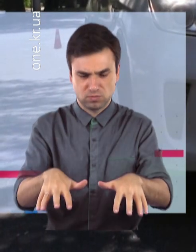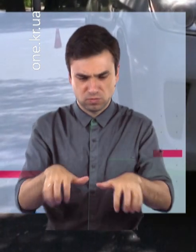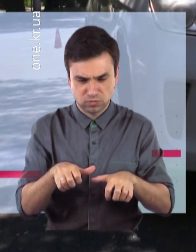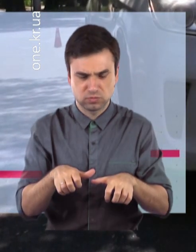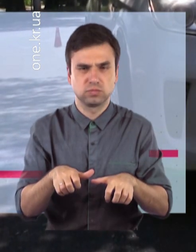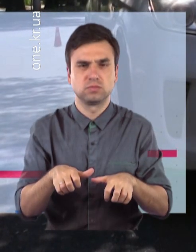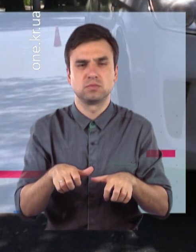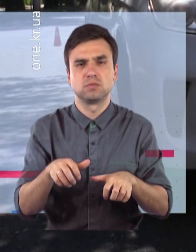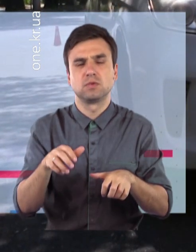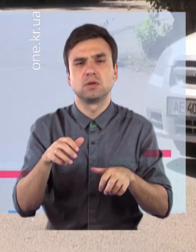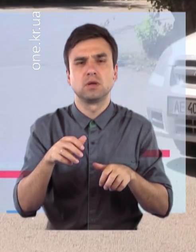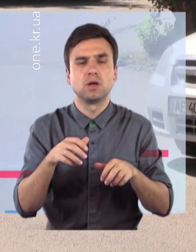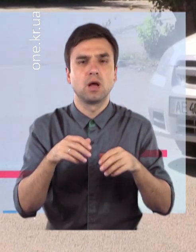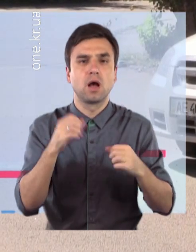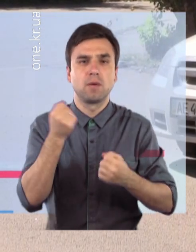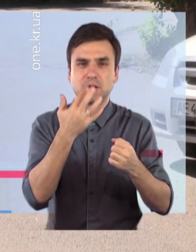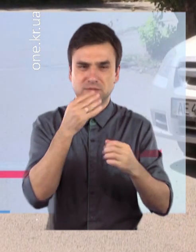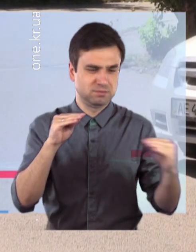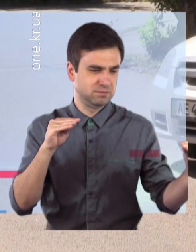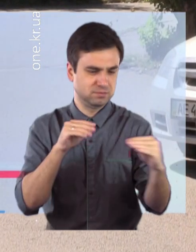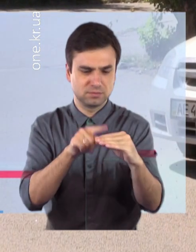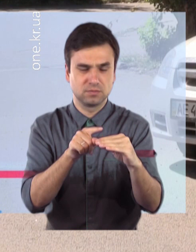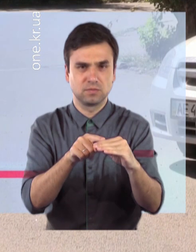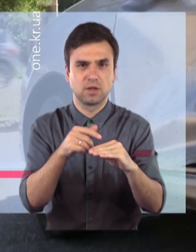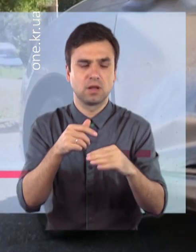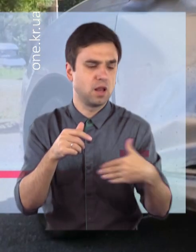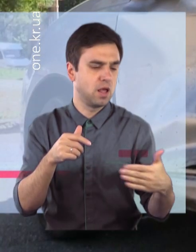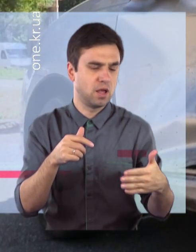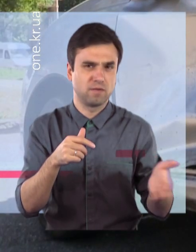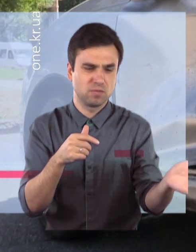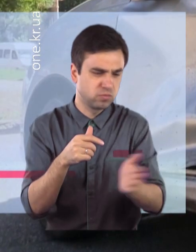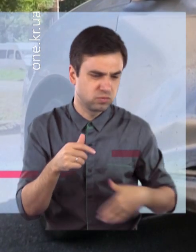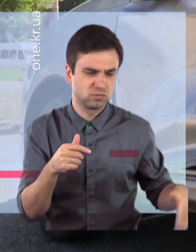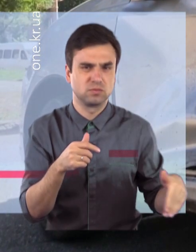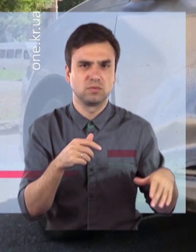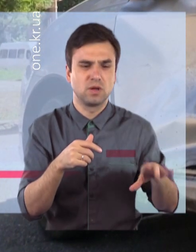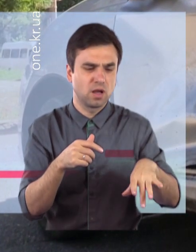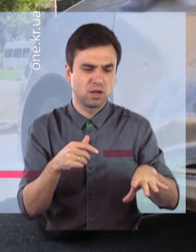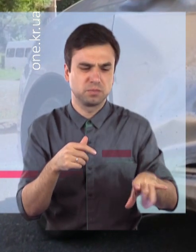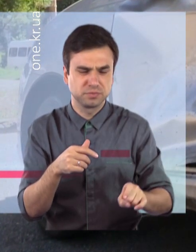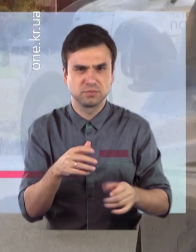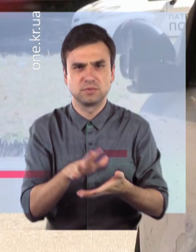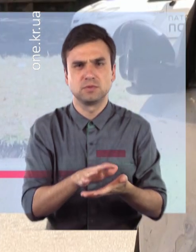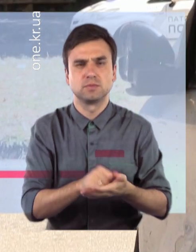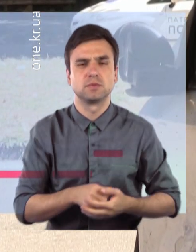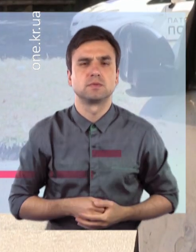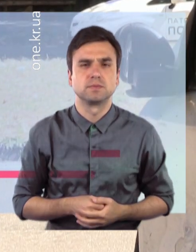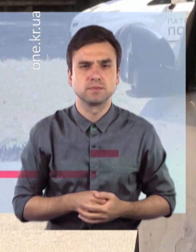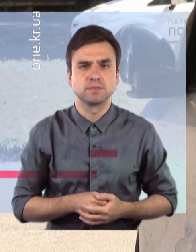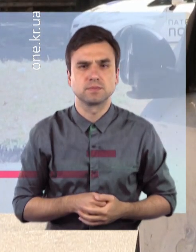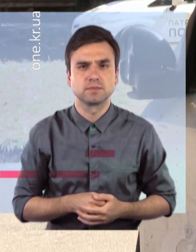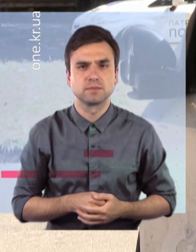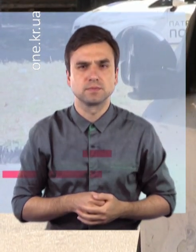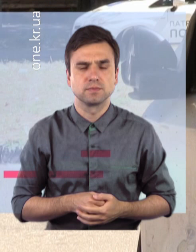капот з правої сторони, у «Шевроле» – лівий бік та пробило праве переднє колесо. Всі обставини аварії на місці